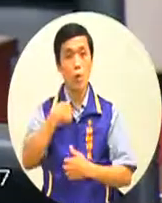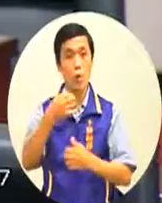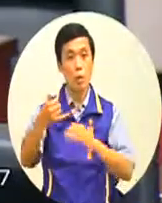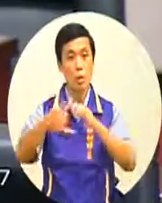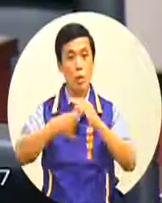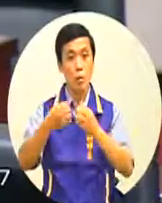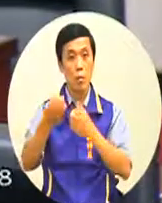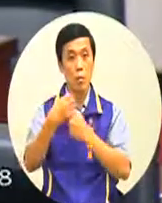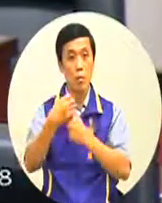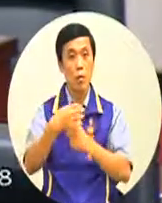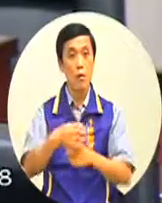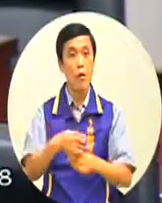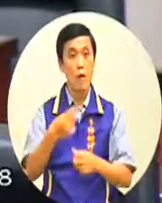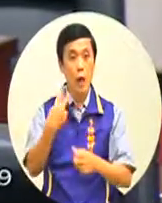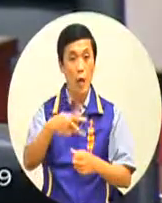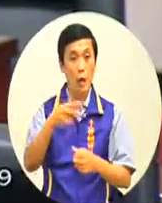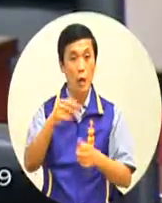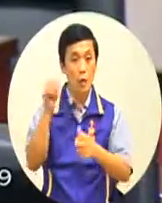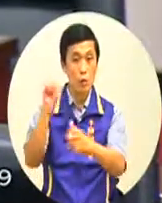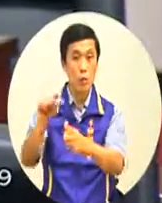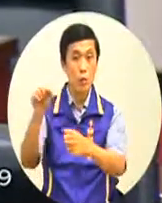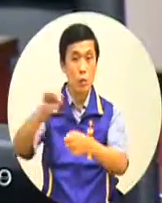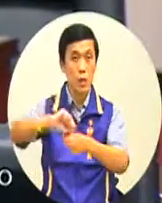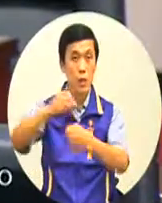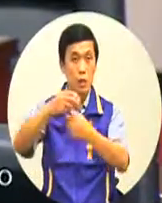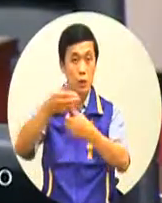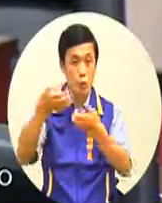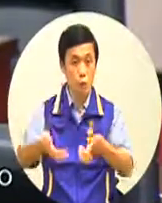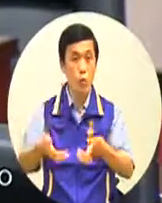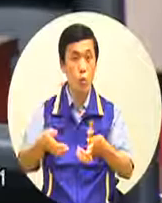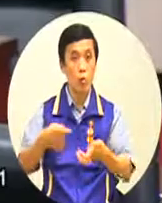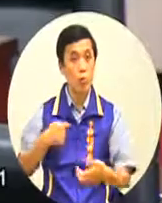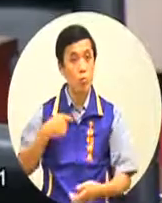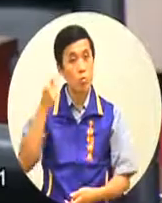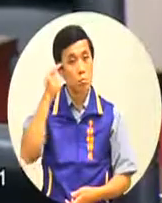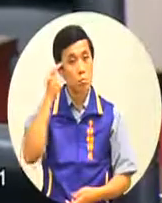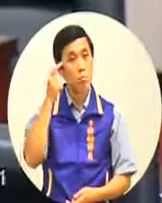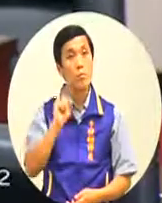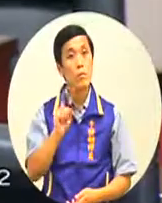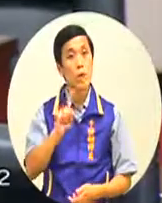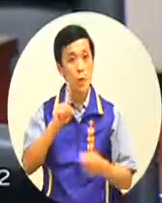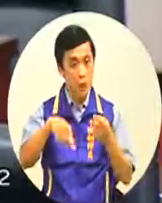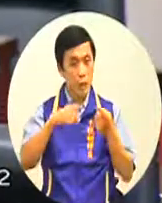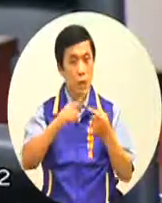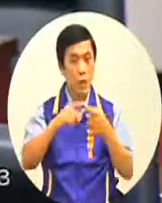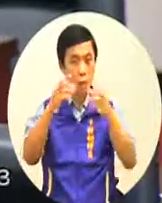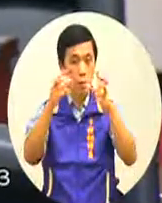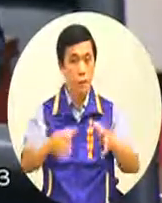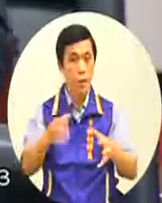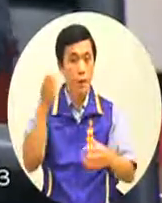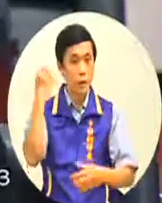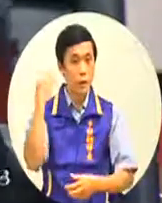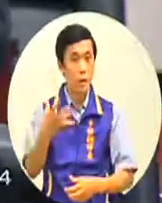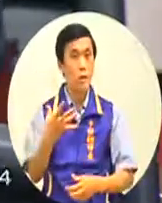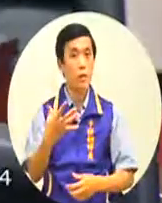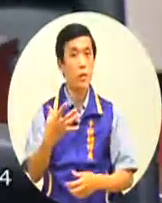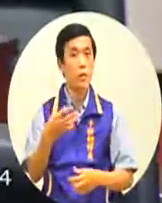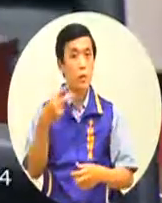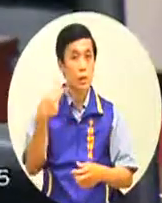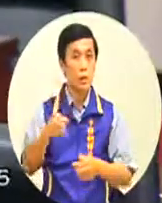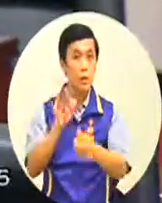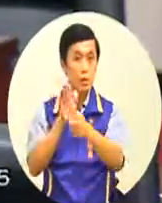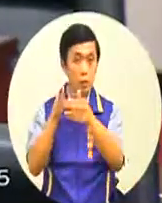佫兼加重啊。啊，我想讲吼、哦，应该是新设立的，新设立的，咱先甲辅